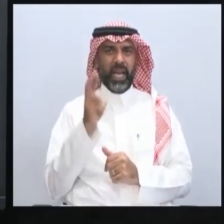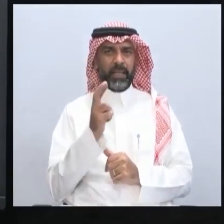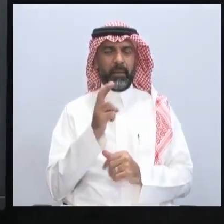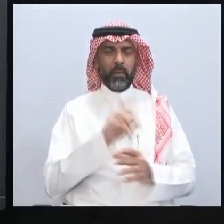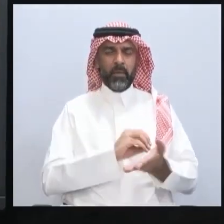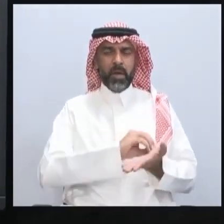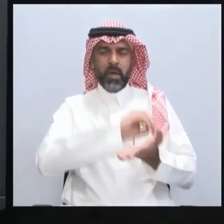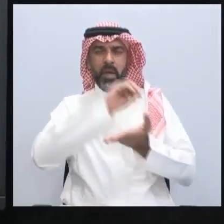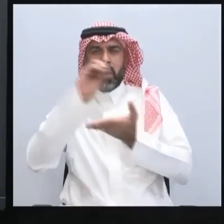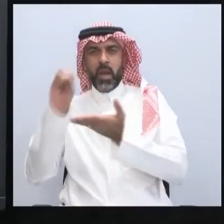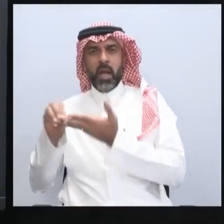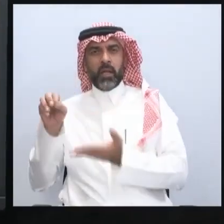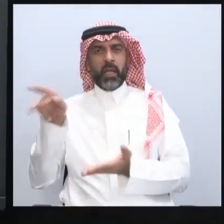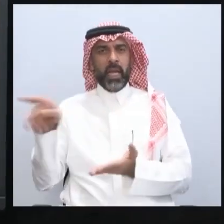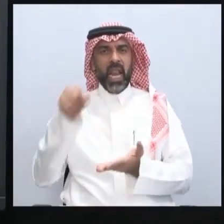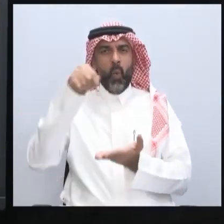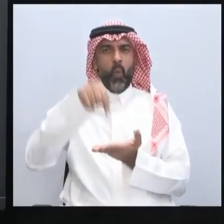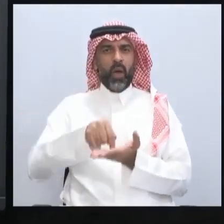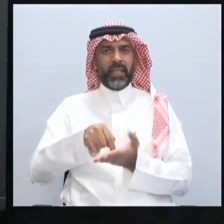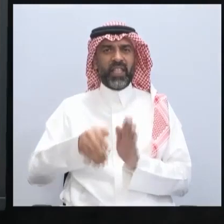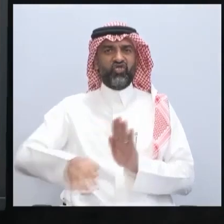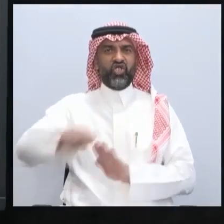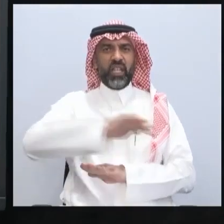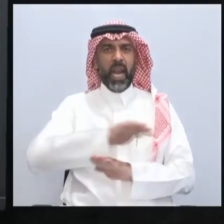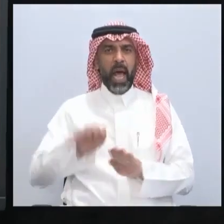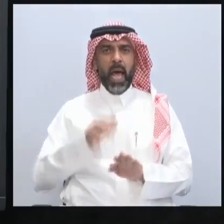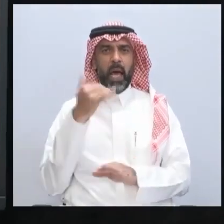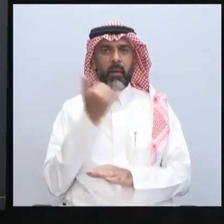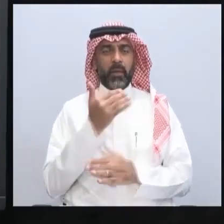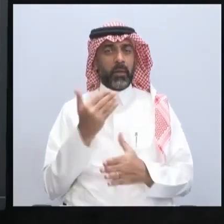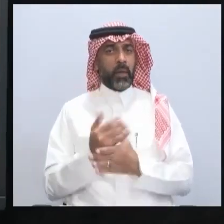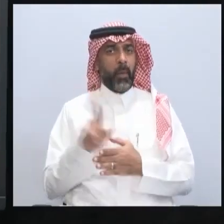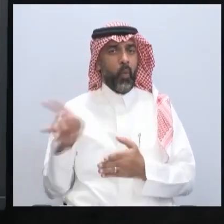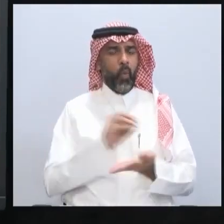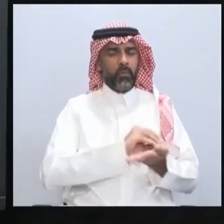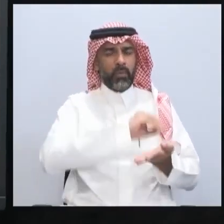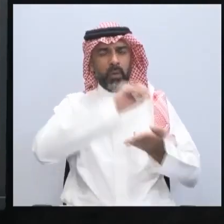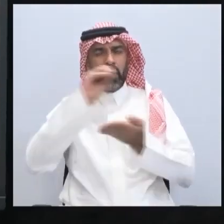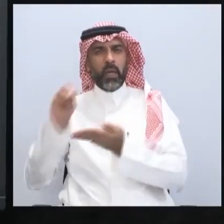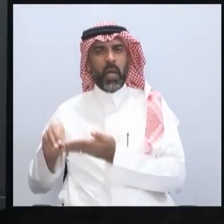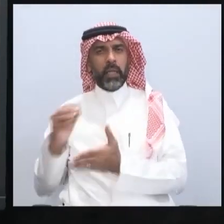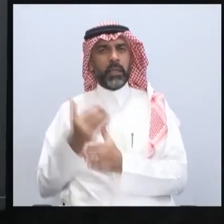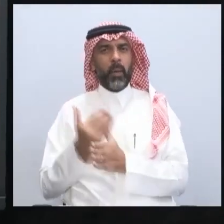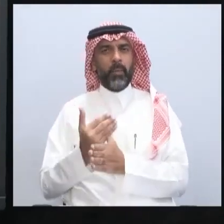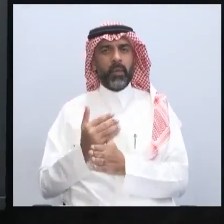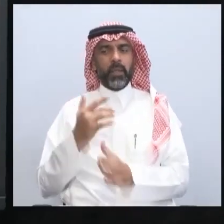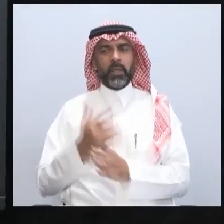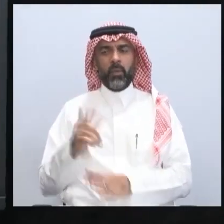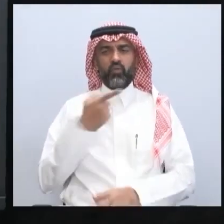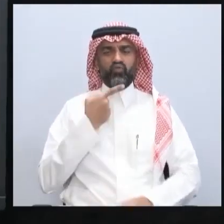احسنتم ممتازين لانهم كانوا يبحثون عن الكئ وعن المراعي